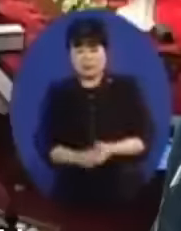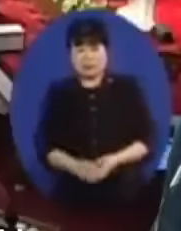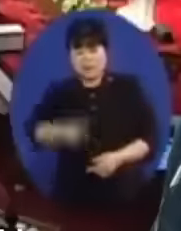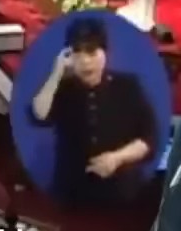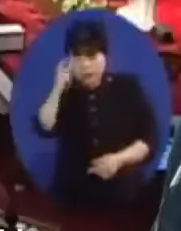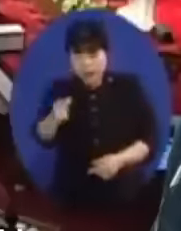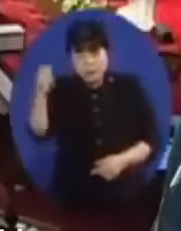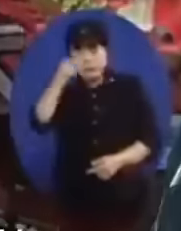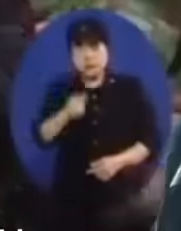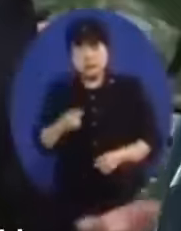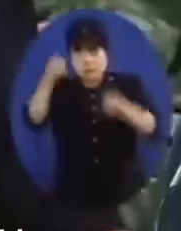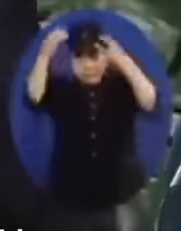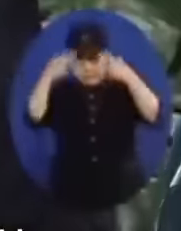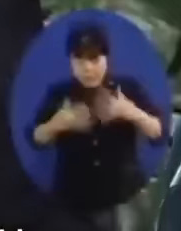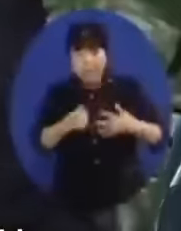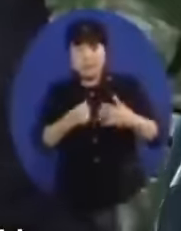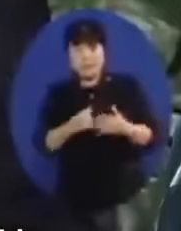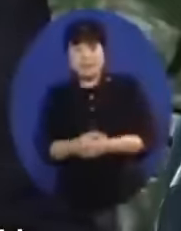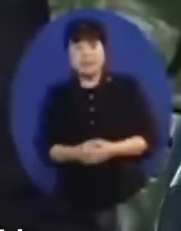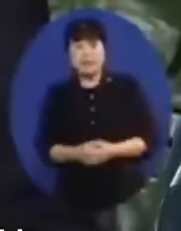강하게 성령의 은혜가 임하든지